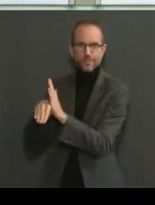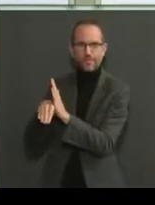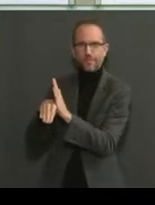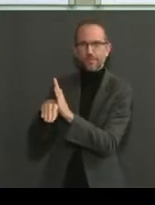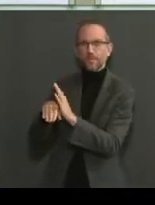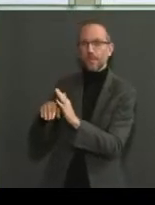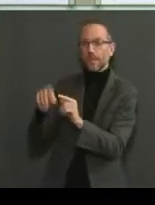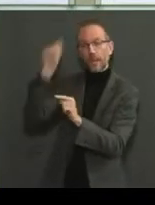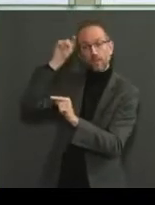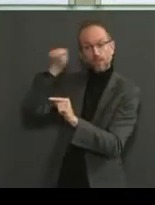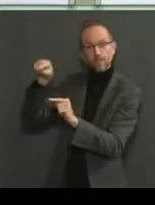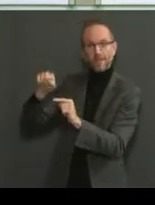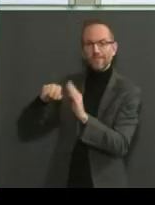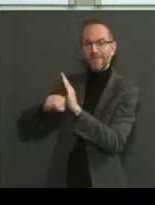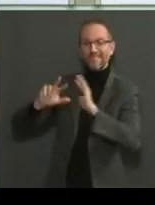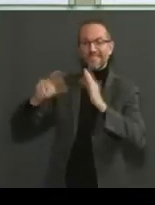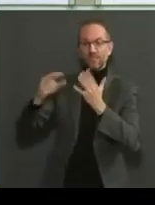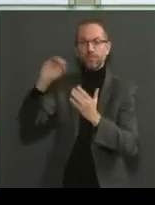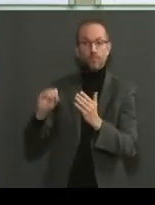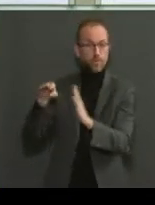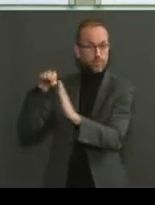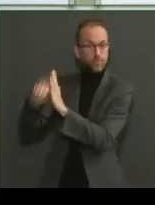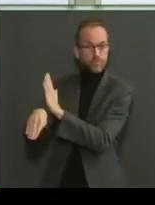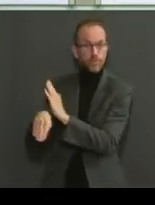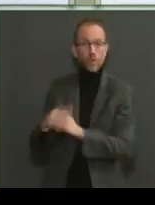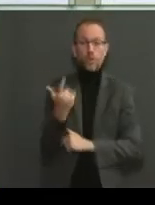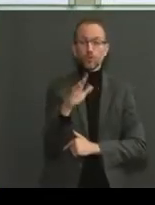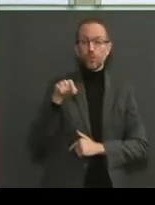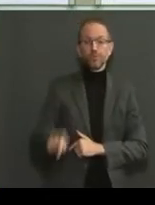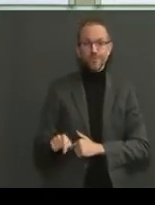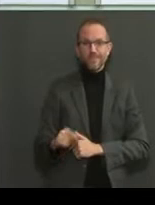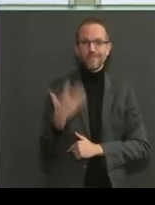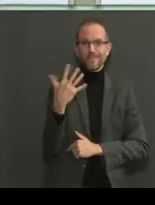à Liège et à moins 5% au Luxembourg.